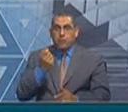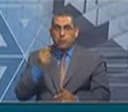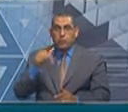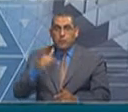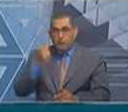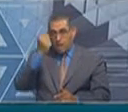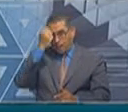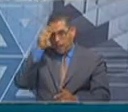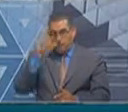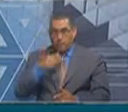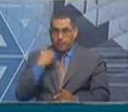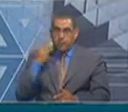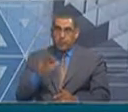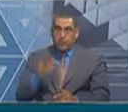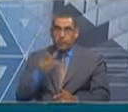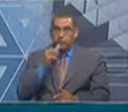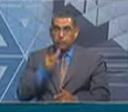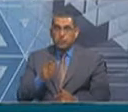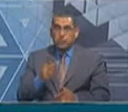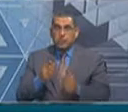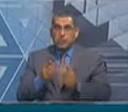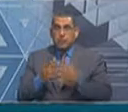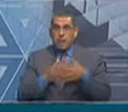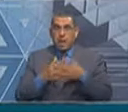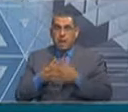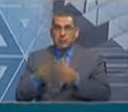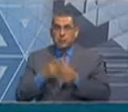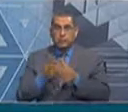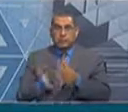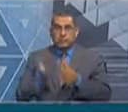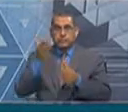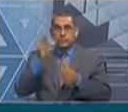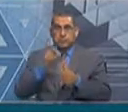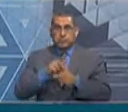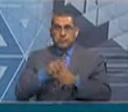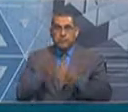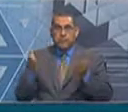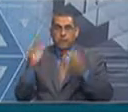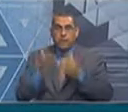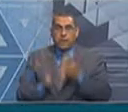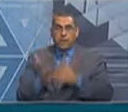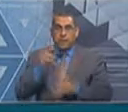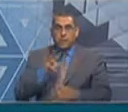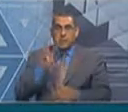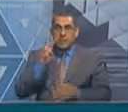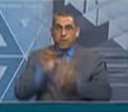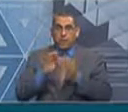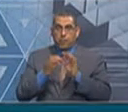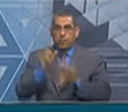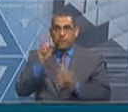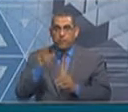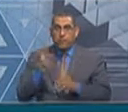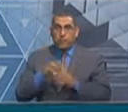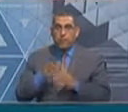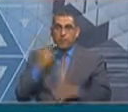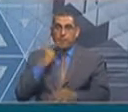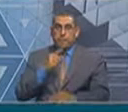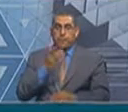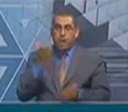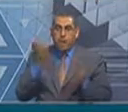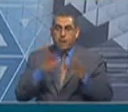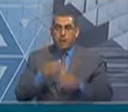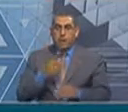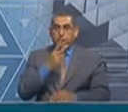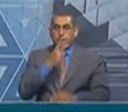965 ألف حالة. وتتصدر الولايات المتحدة القائمة مسجلة نحو 7 ملايين إصابة، إضافة إلى